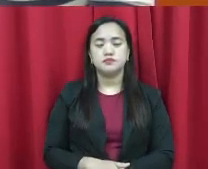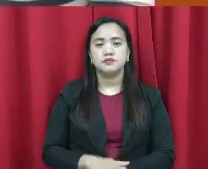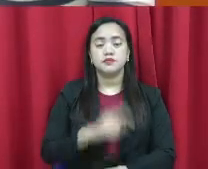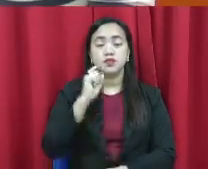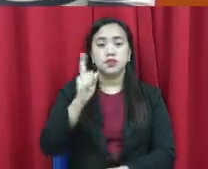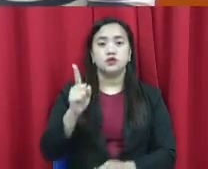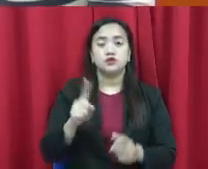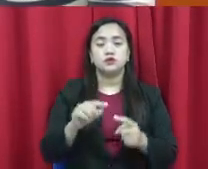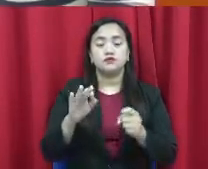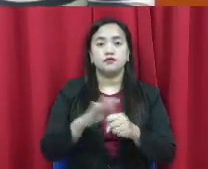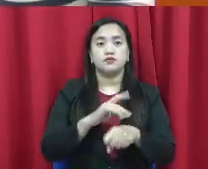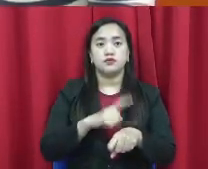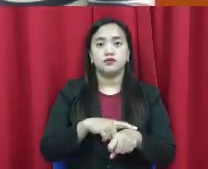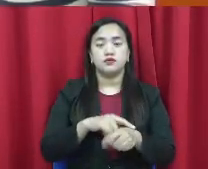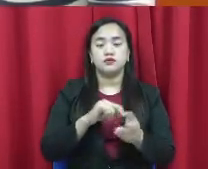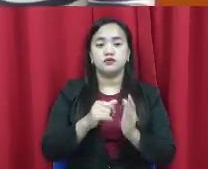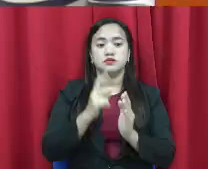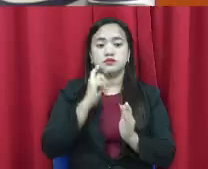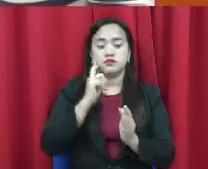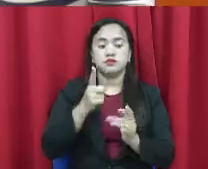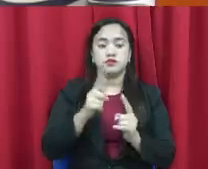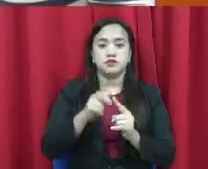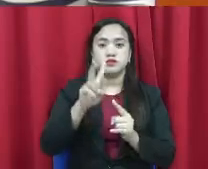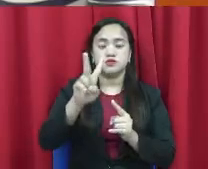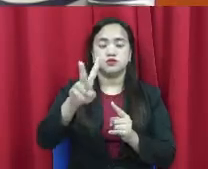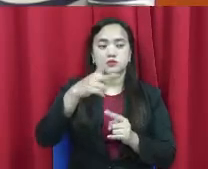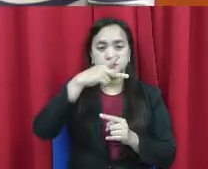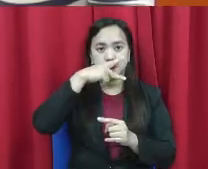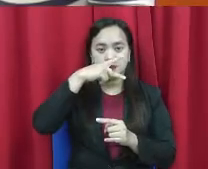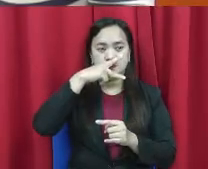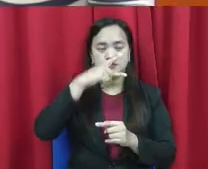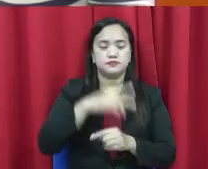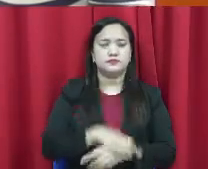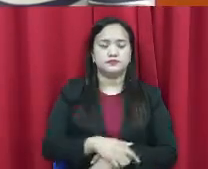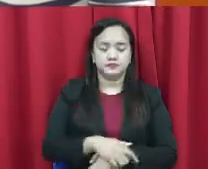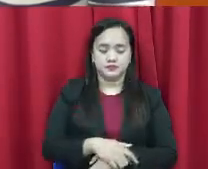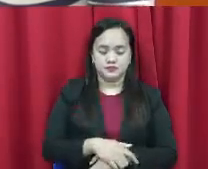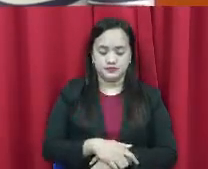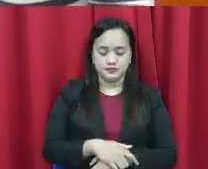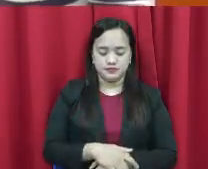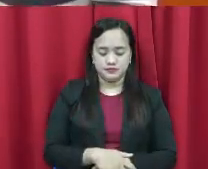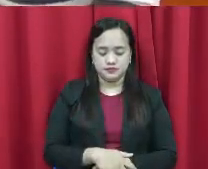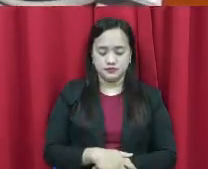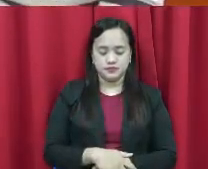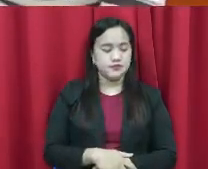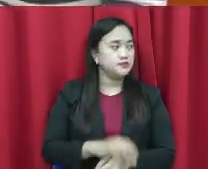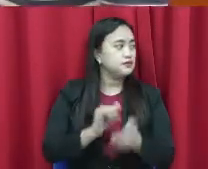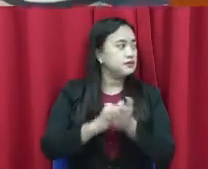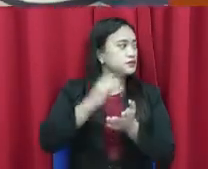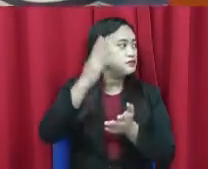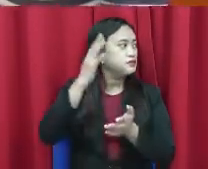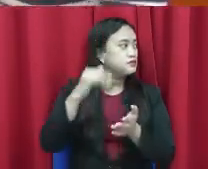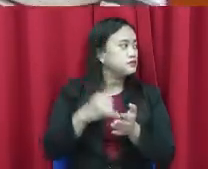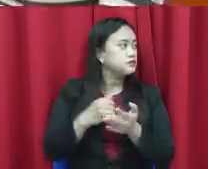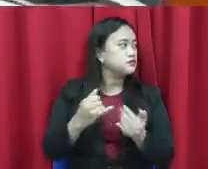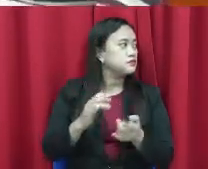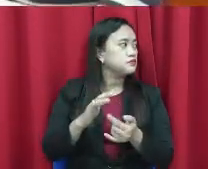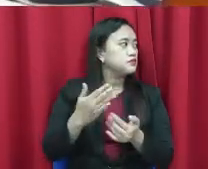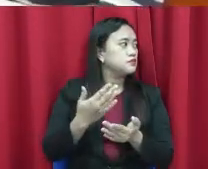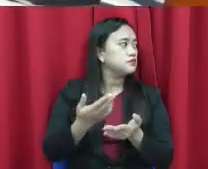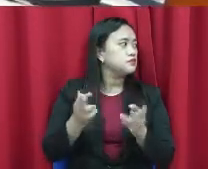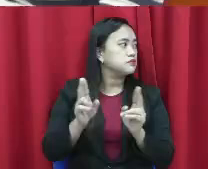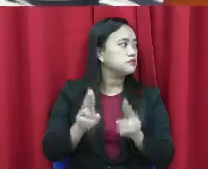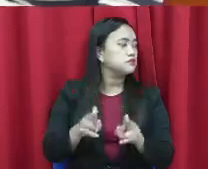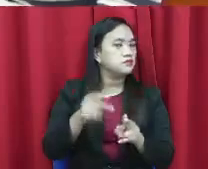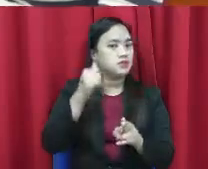niya doun sa mga full time men didiscuss niya rin doun sa dalawang bata advance advance po sila kaya kumbaga po Ano na eh Nasanay na